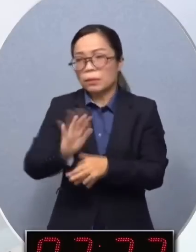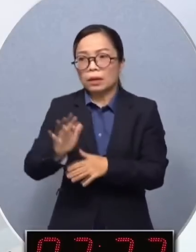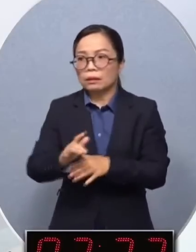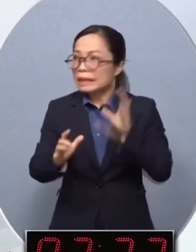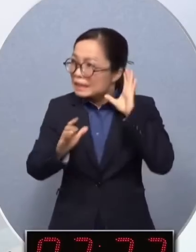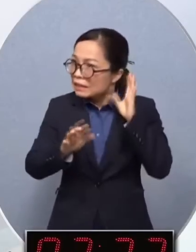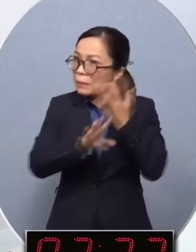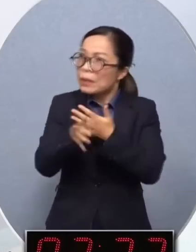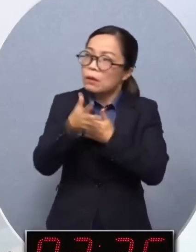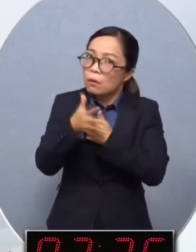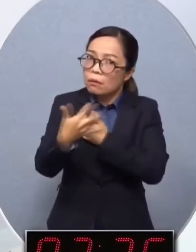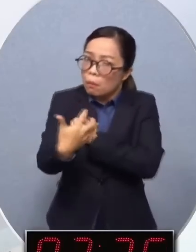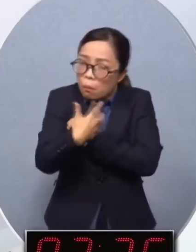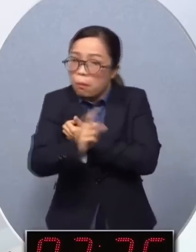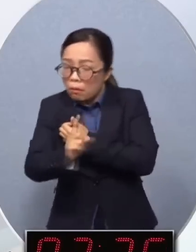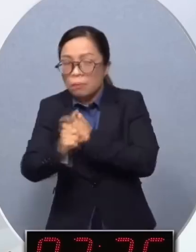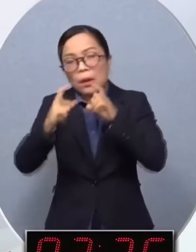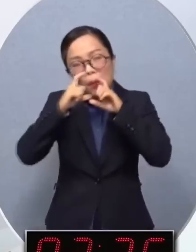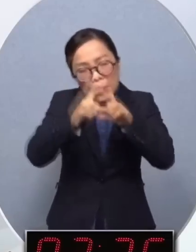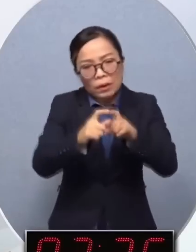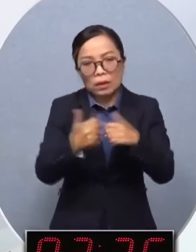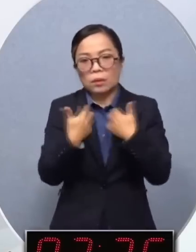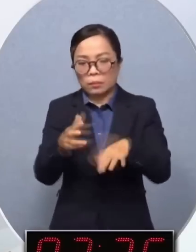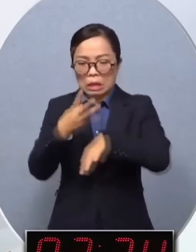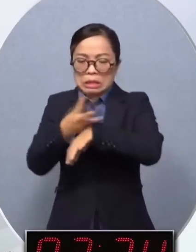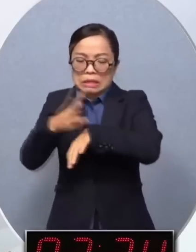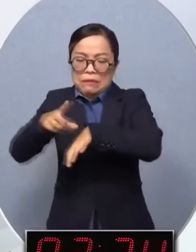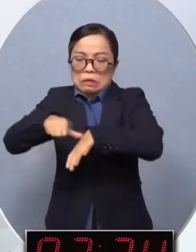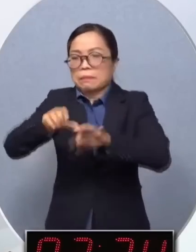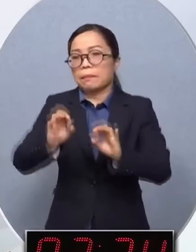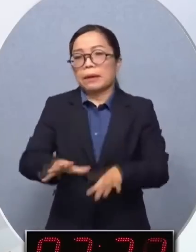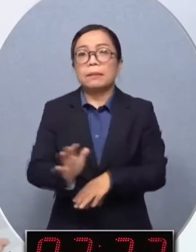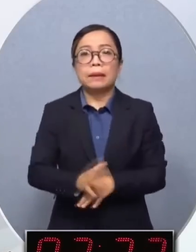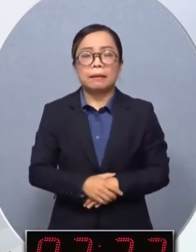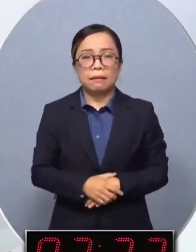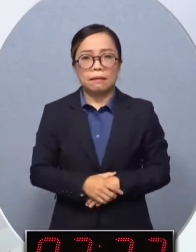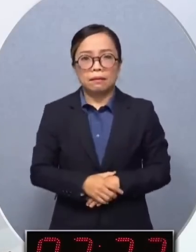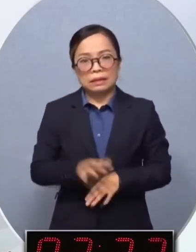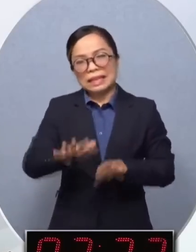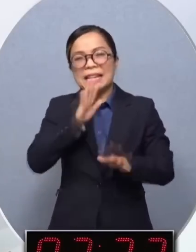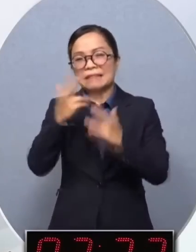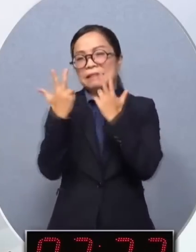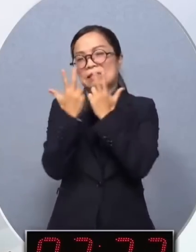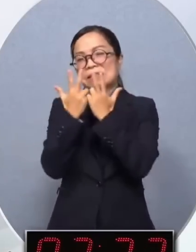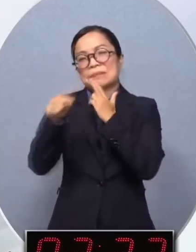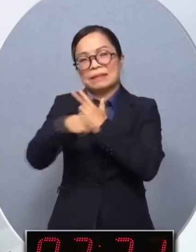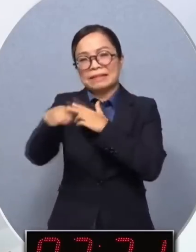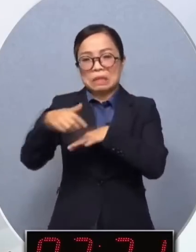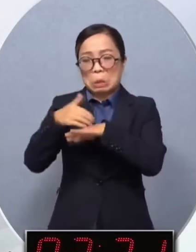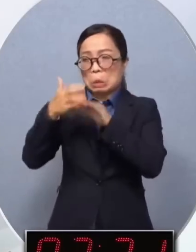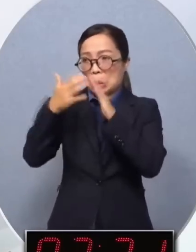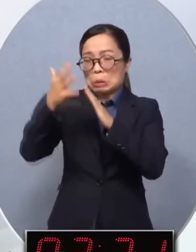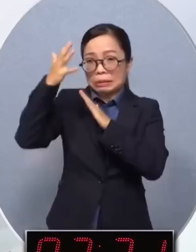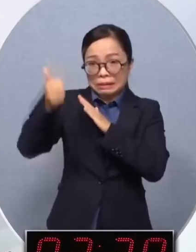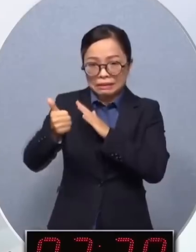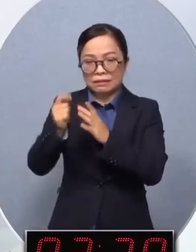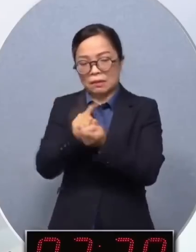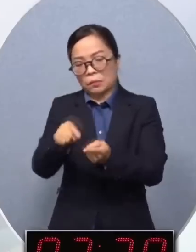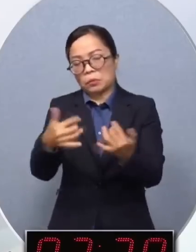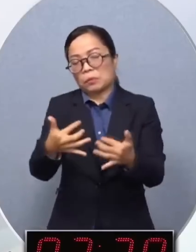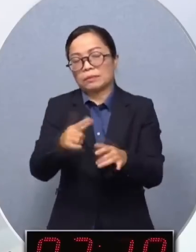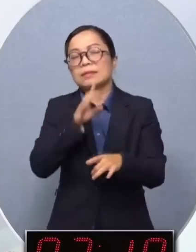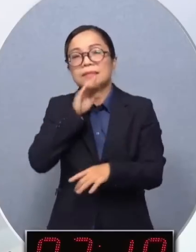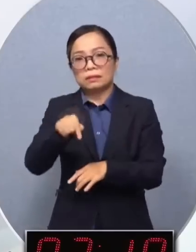清楚别人问的问题，然后不要就占了三分钟时间。好、哦，这个就是现在新北市在侯市长治理下的问